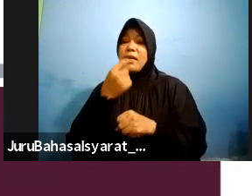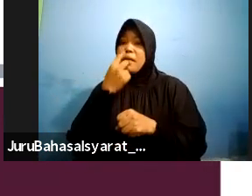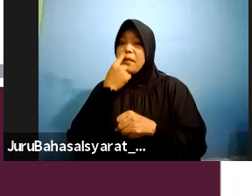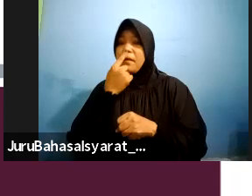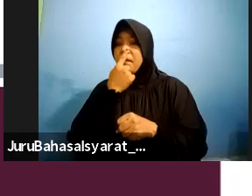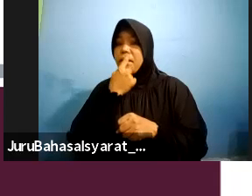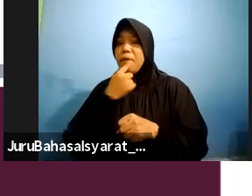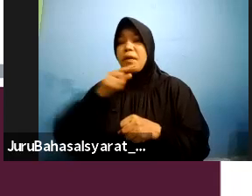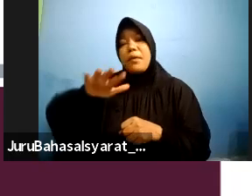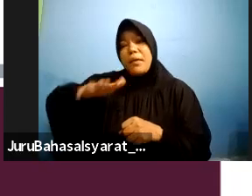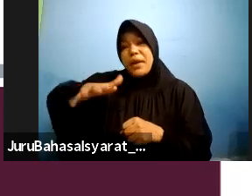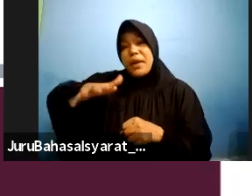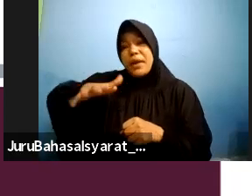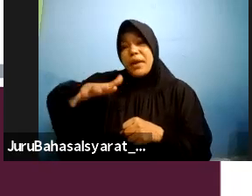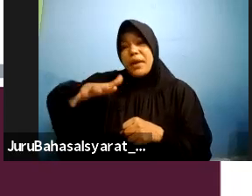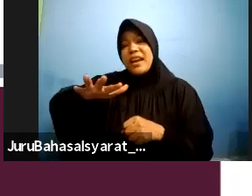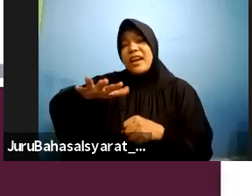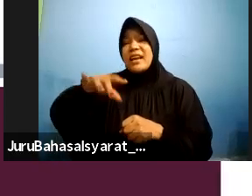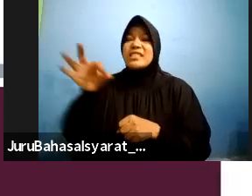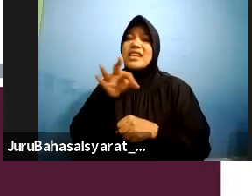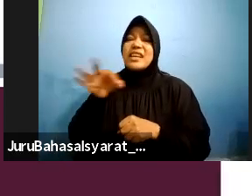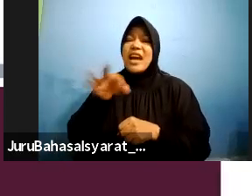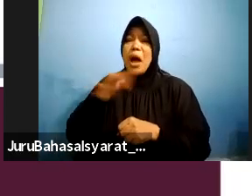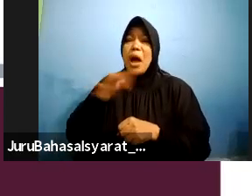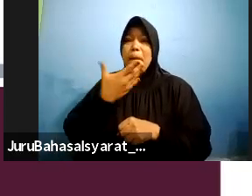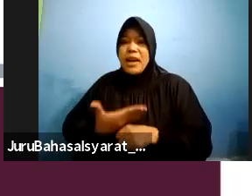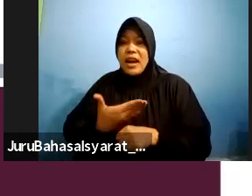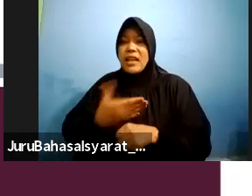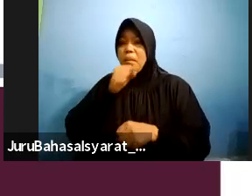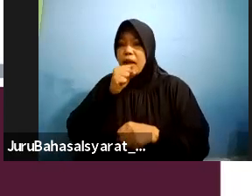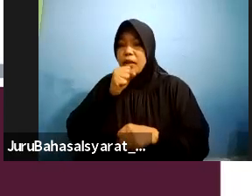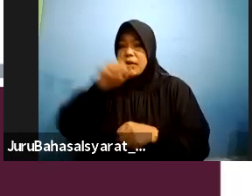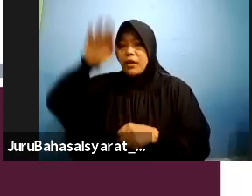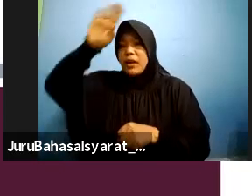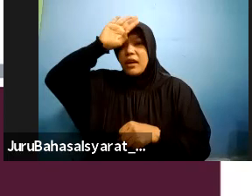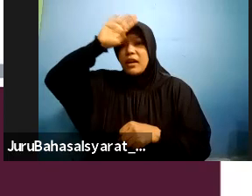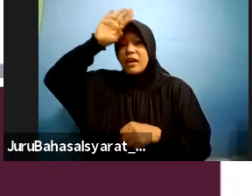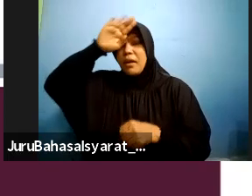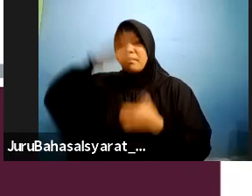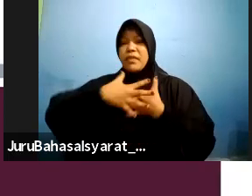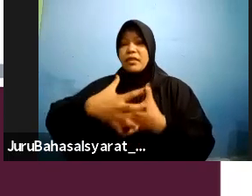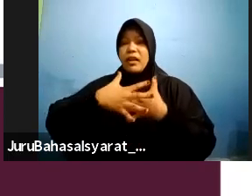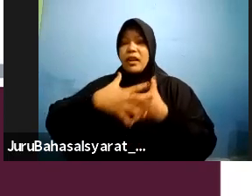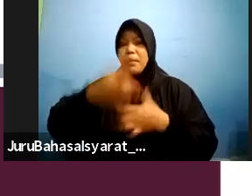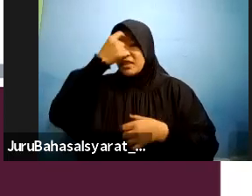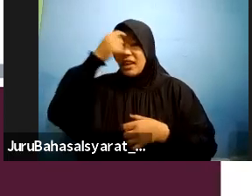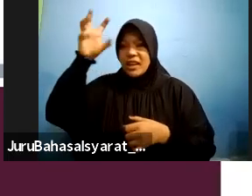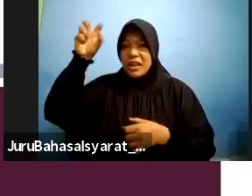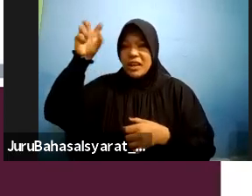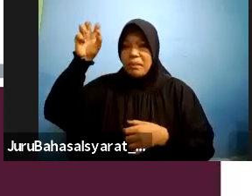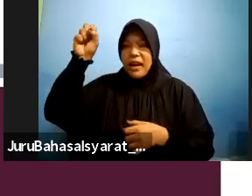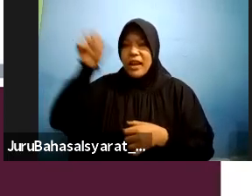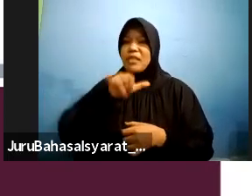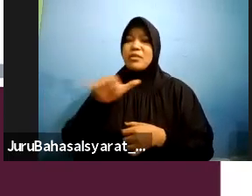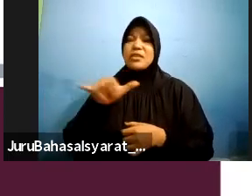sedang, bahkan berat, batuk, demam, sesak nafas, sakit kepala, dan ini hilang